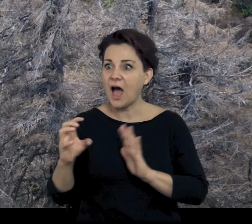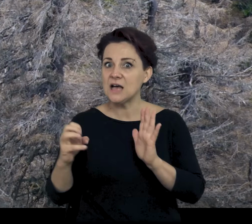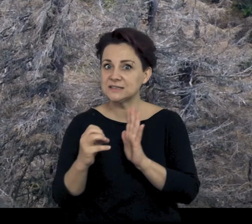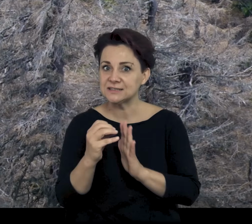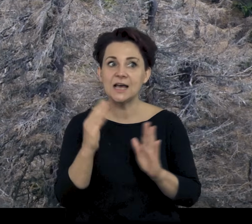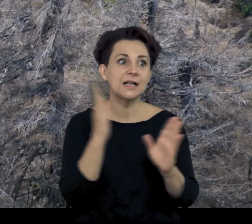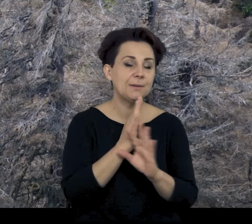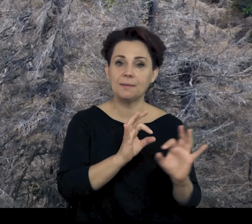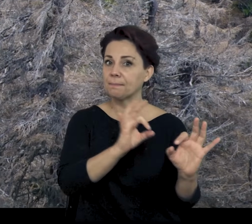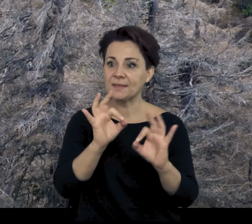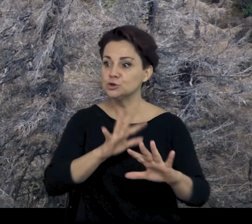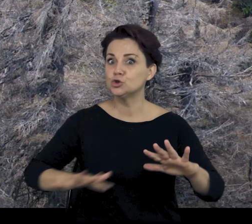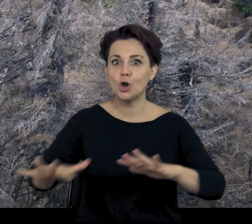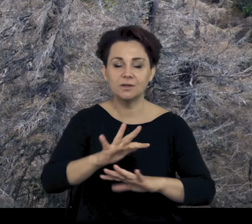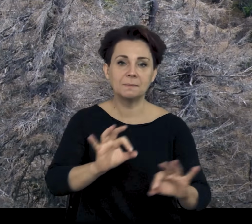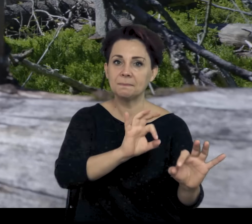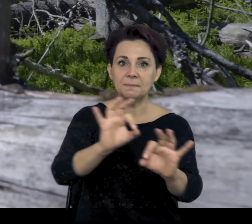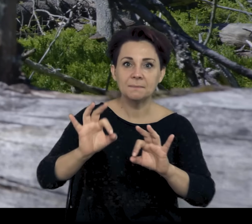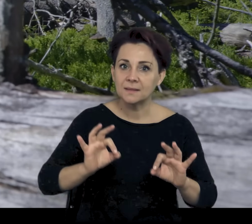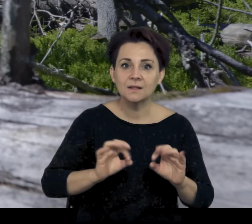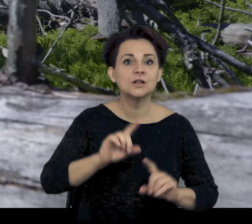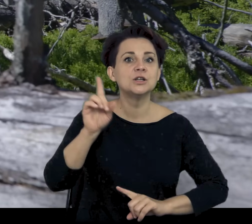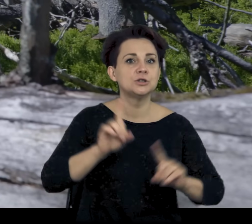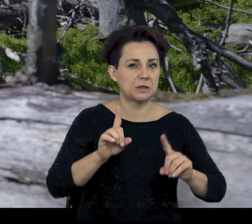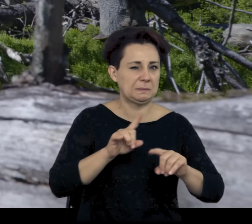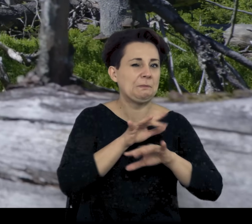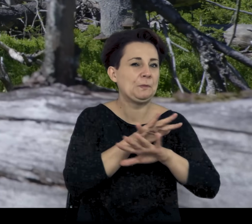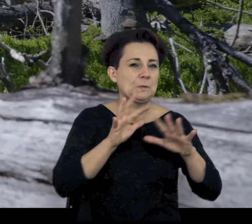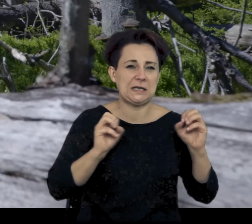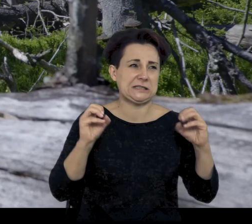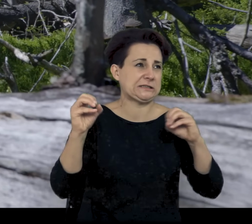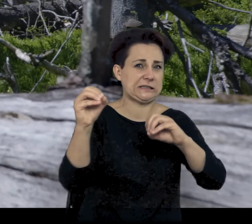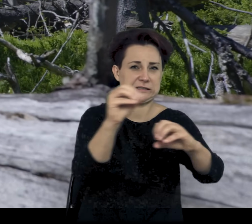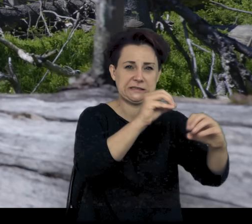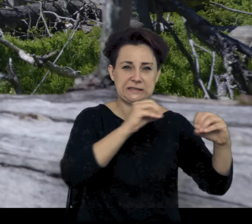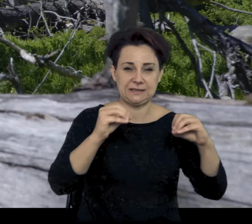klimatycznych i środowiskowych niekiedy bywa ich bardzo dużo.